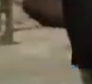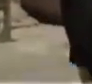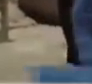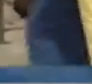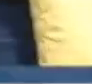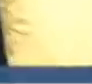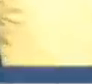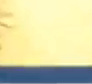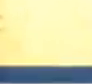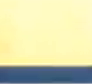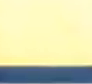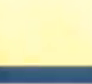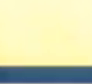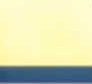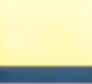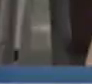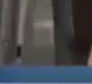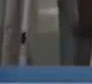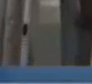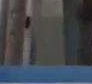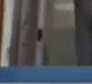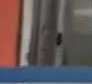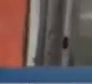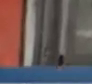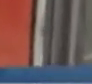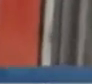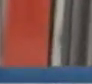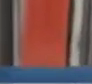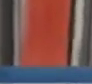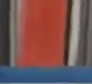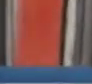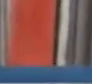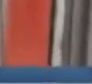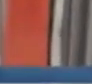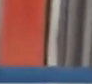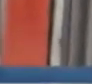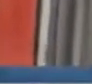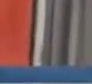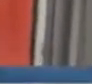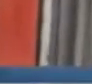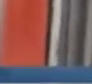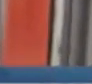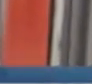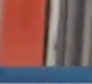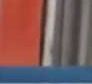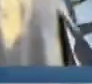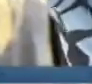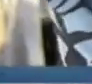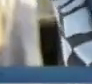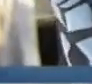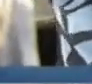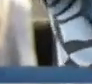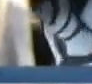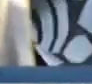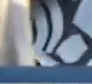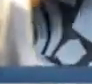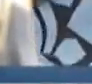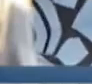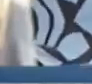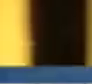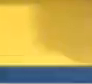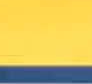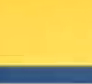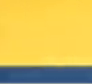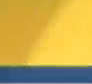Ang learning modality niya ay dual training, 80% online at 20% ang assessment. Sa mga gustong kumuha ng contact